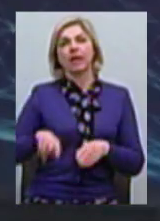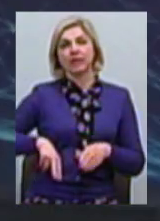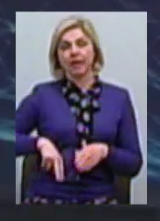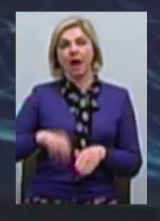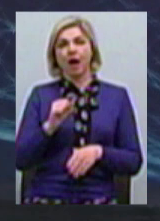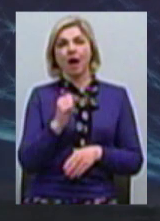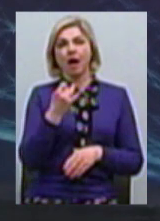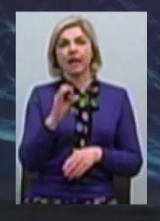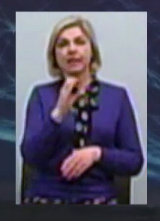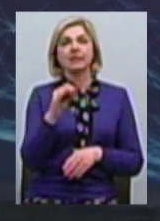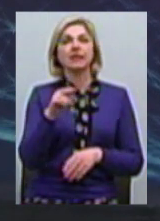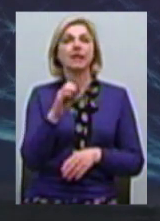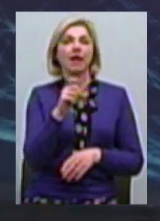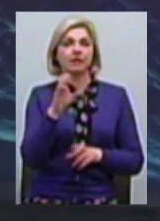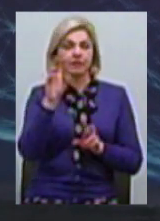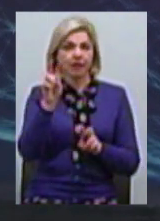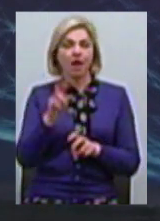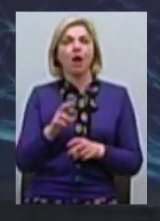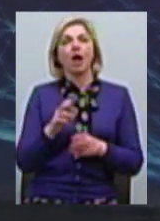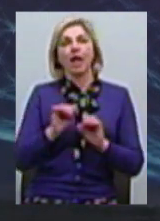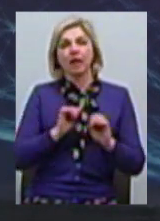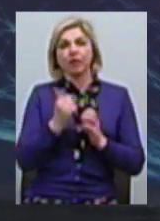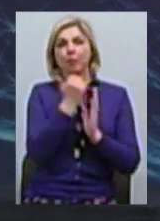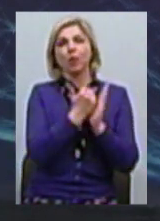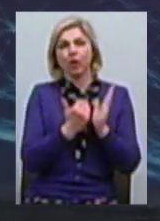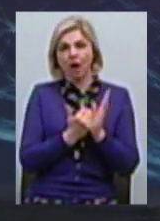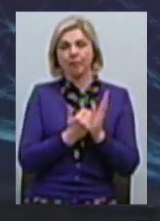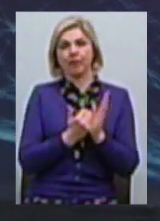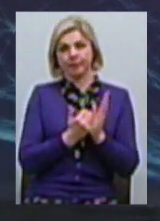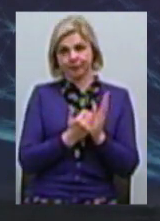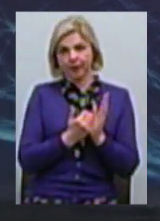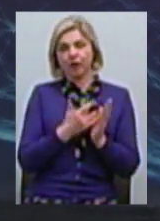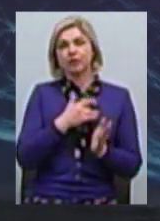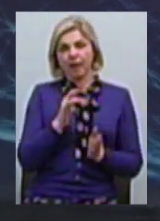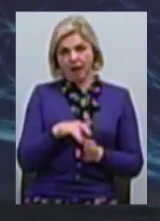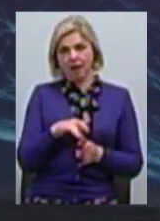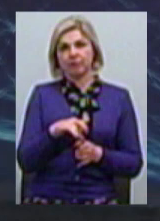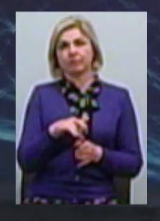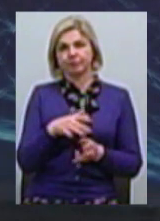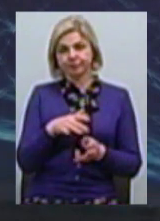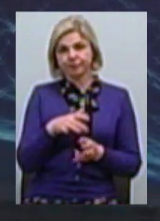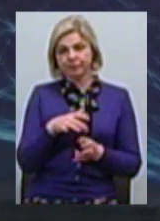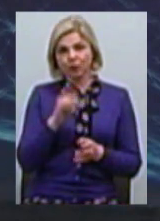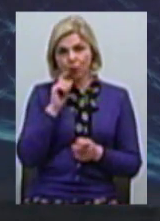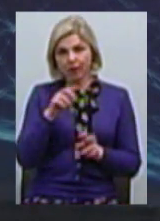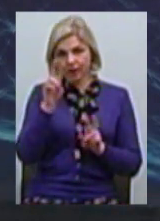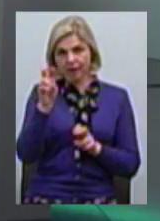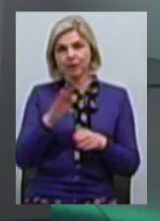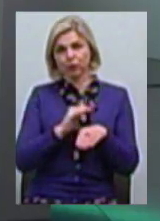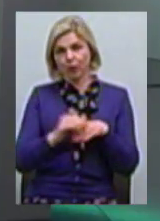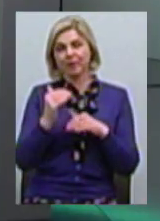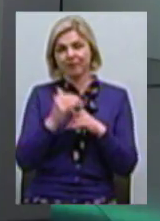ICDS, керівник програми «Стійка Україна» Дмитро Теперек. Дмитро, я вас вітаю в нашій студії. Добрий вечір. Добрий